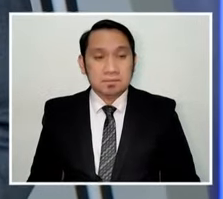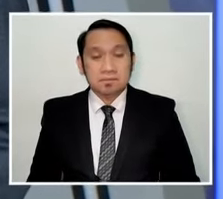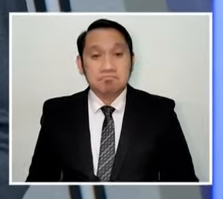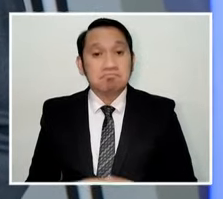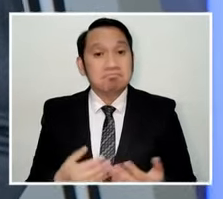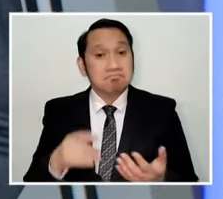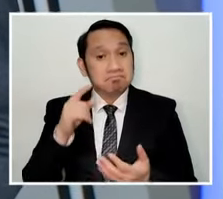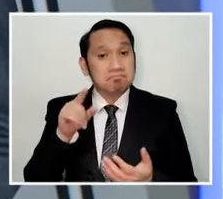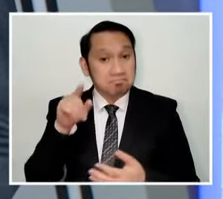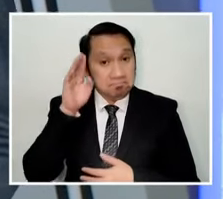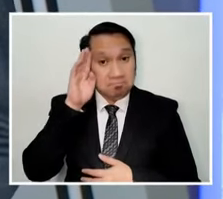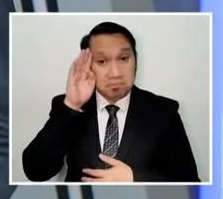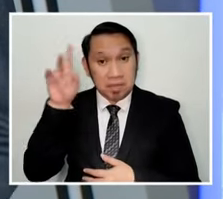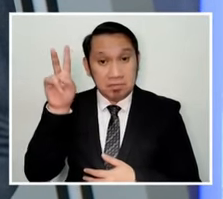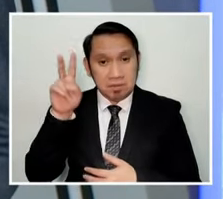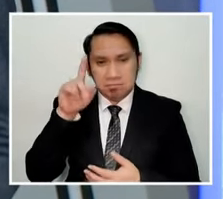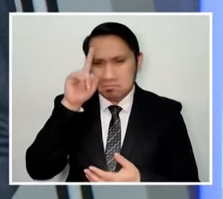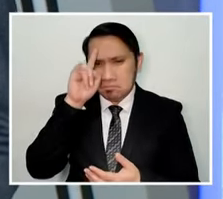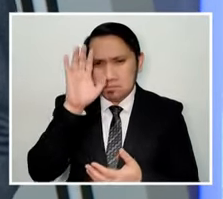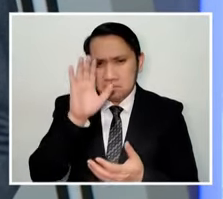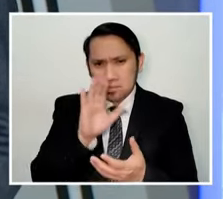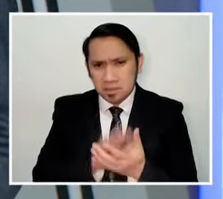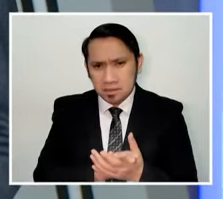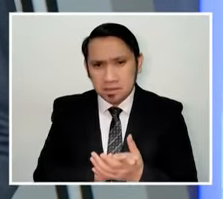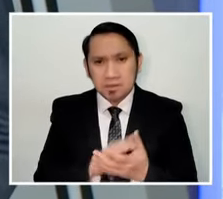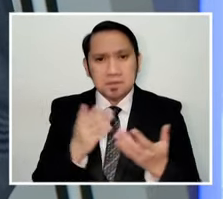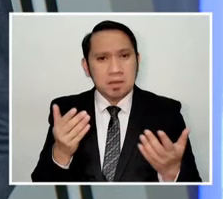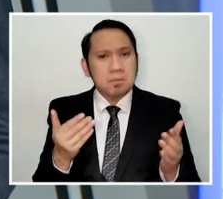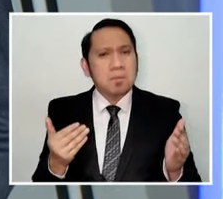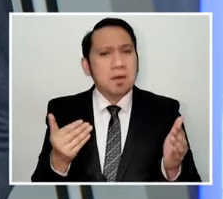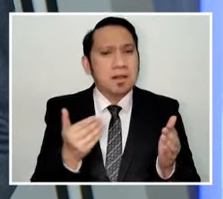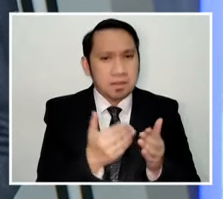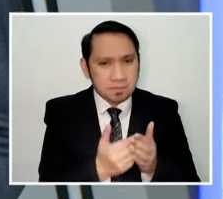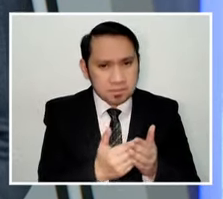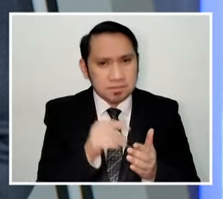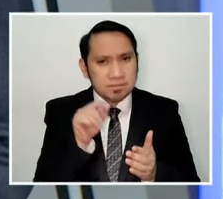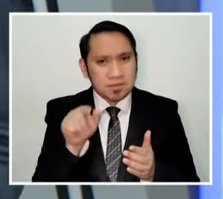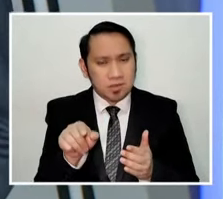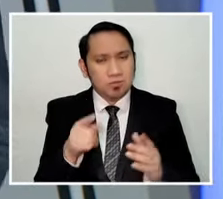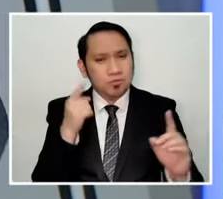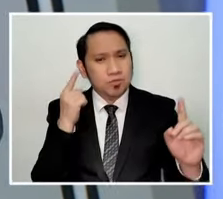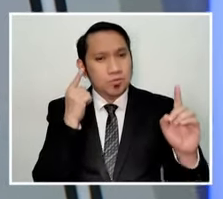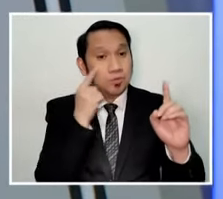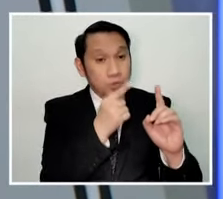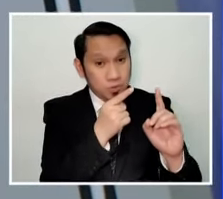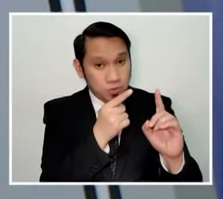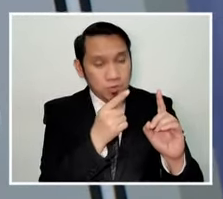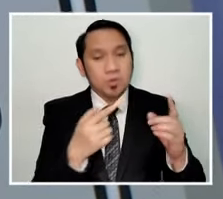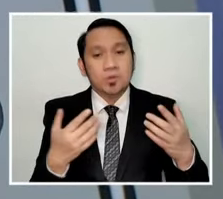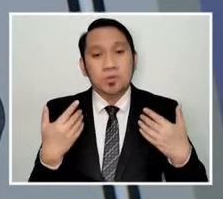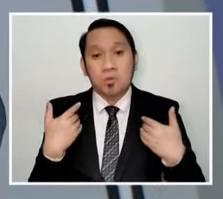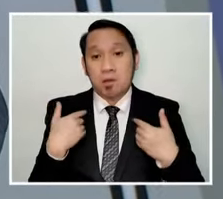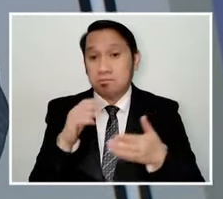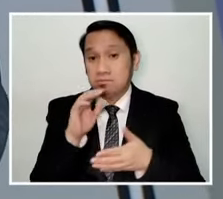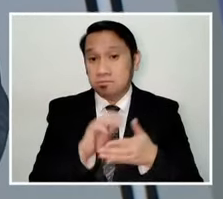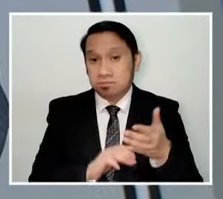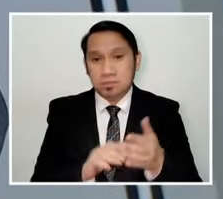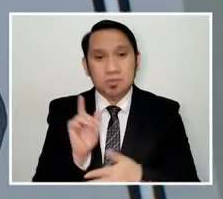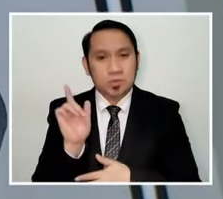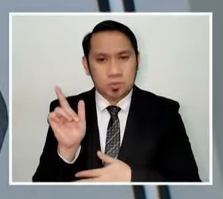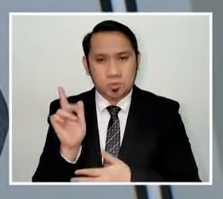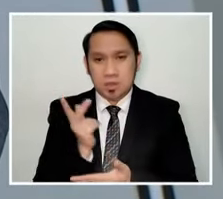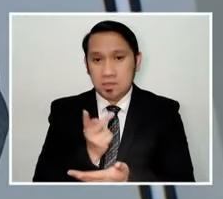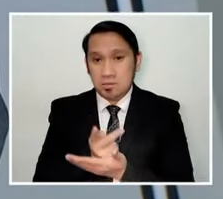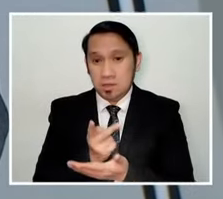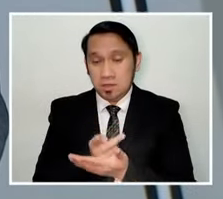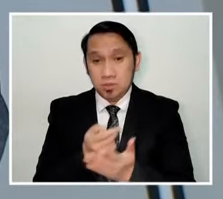Naniniwala si Pangulong Ferdinand Marcos Jr. na malapit nang maabot ang kanyang hangarin na may baba sa 20 pesos